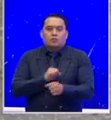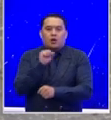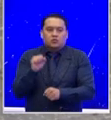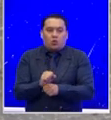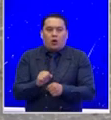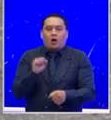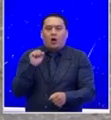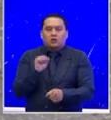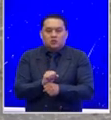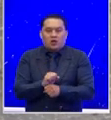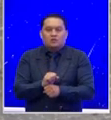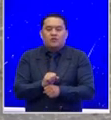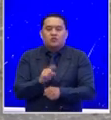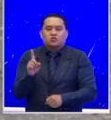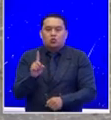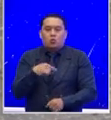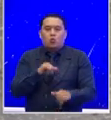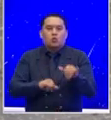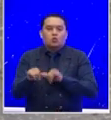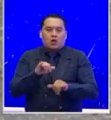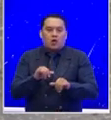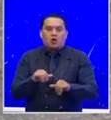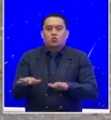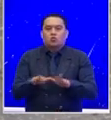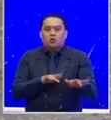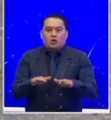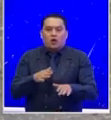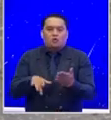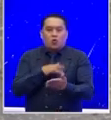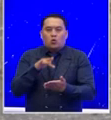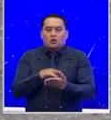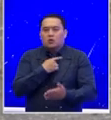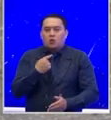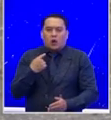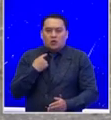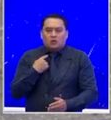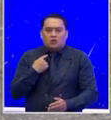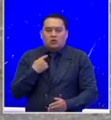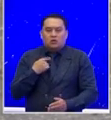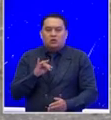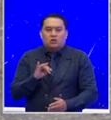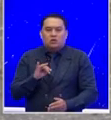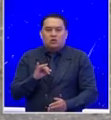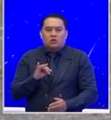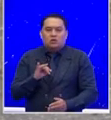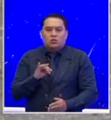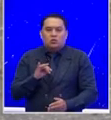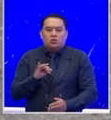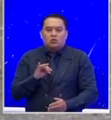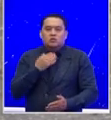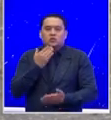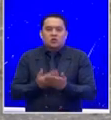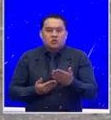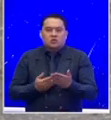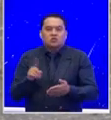остановили, сказали, куда едете, куда передвигаетесь. Я сказал, город Талдыкурган. Они у меня